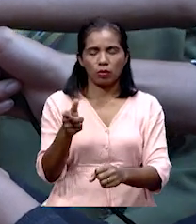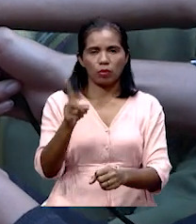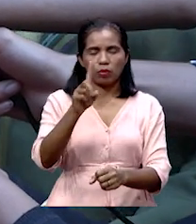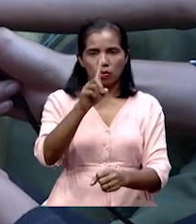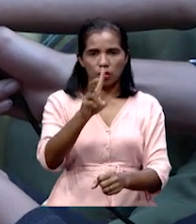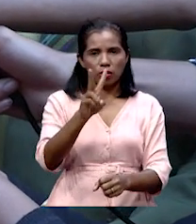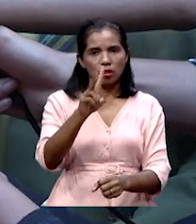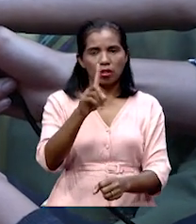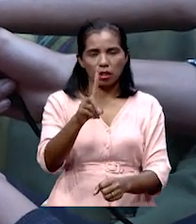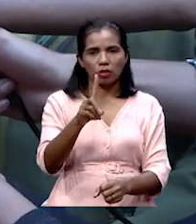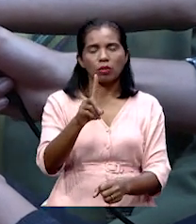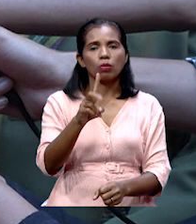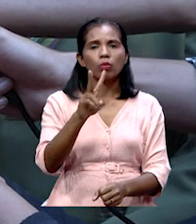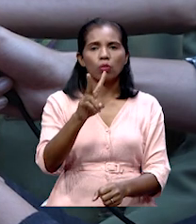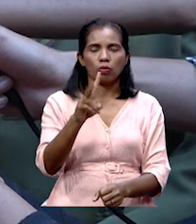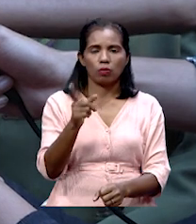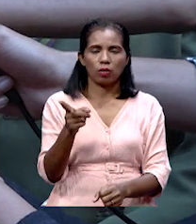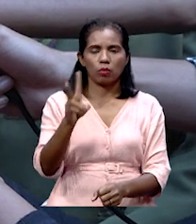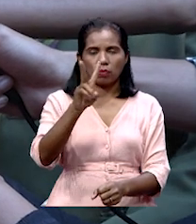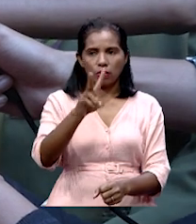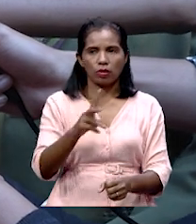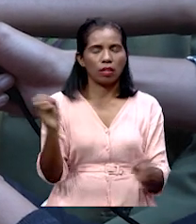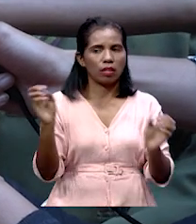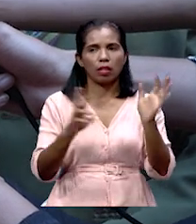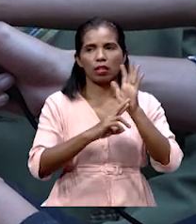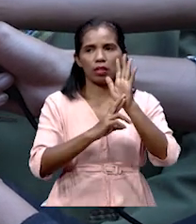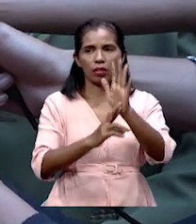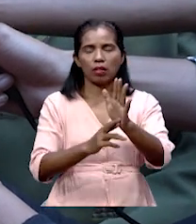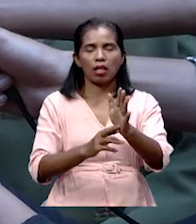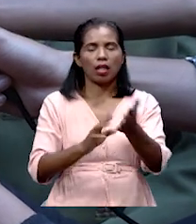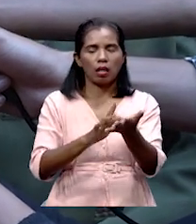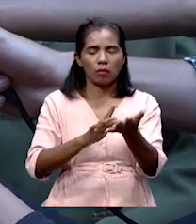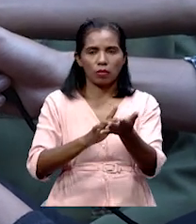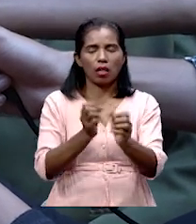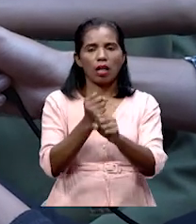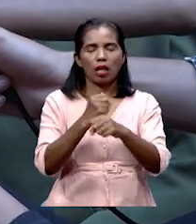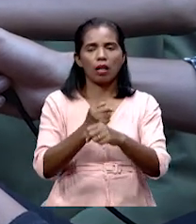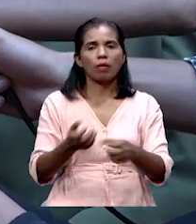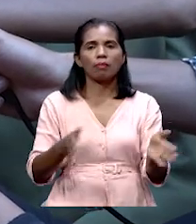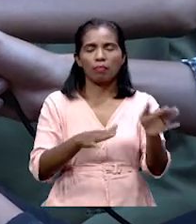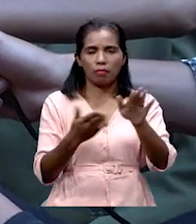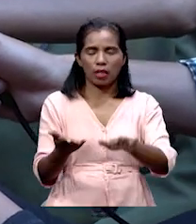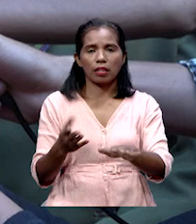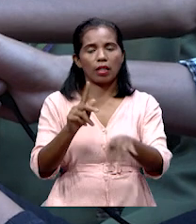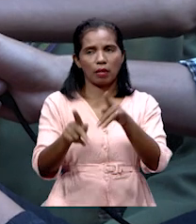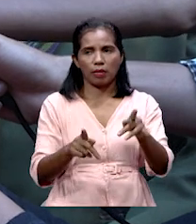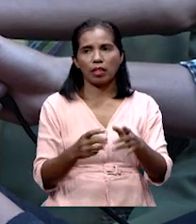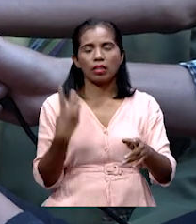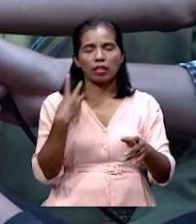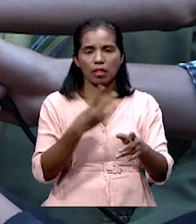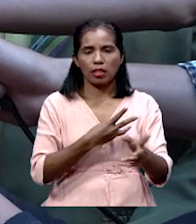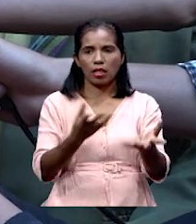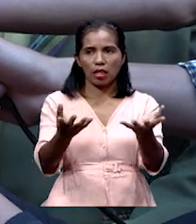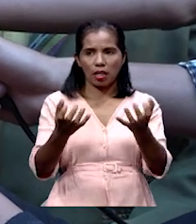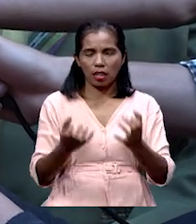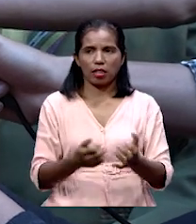2021 mai be lai ha relatori da tama kata kai moro ruane hamate ema ka ya komplain ka lai so ke ita karak